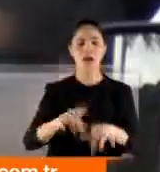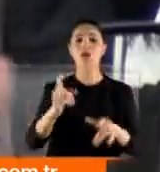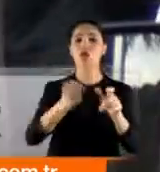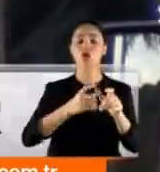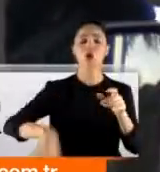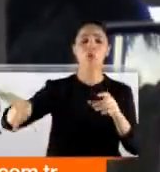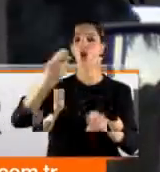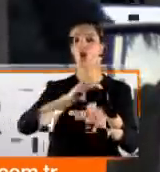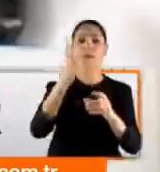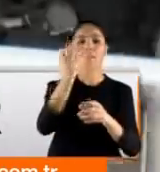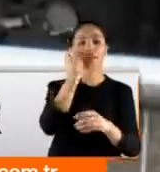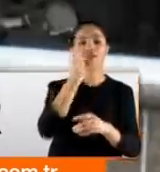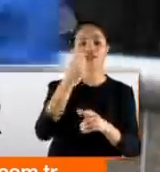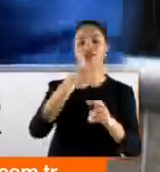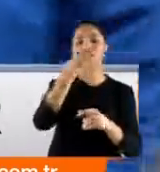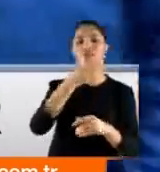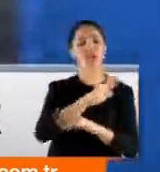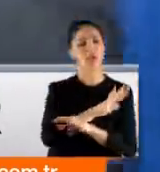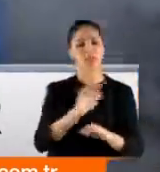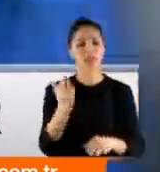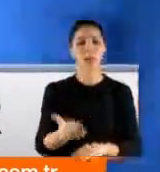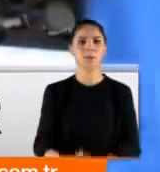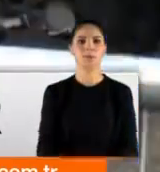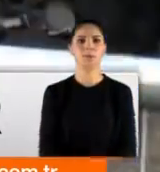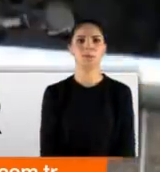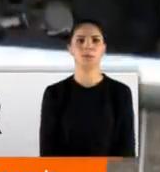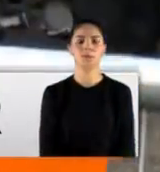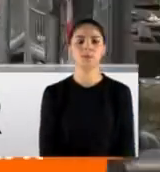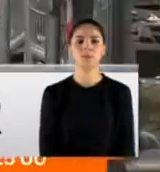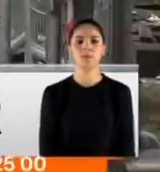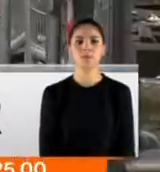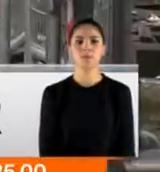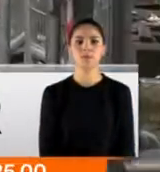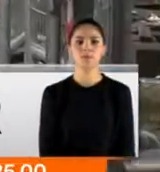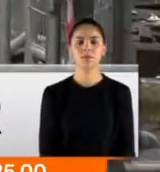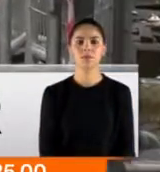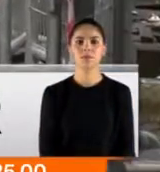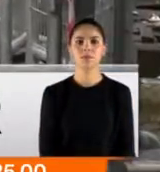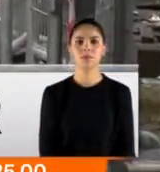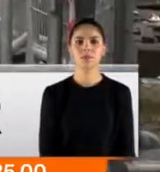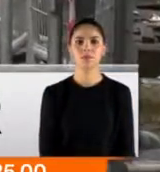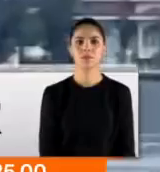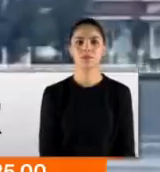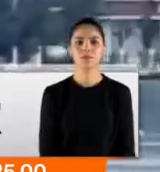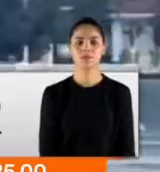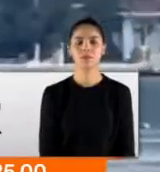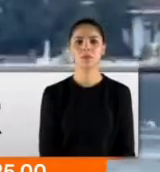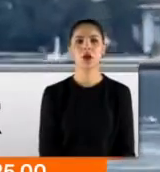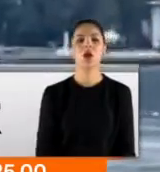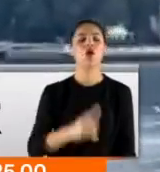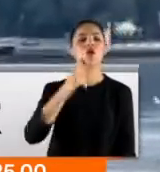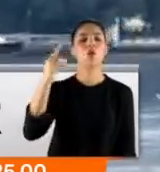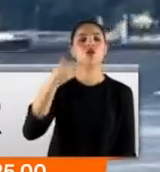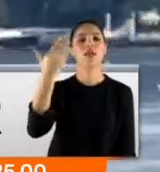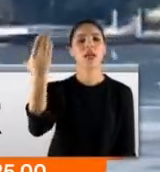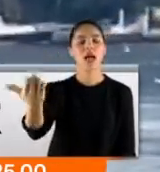Soruşturma kapsamında 5 kişinin ifadesi alındı. Cumhurbaşkanı